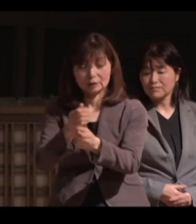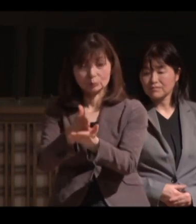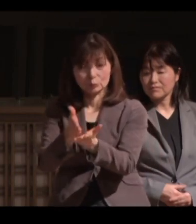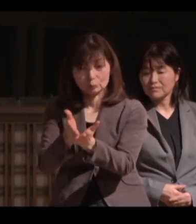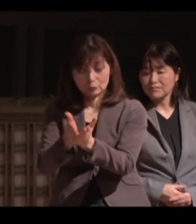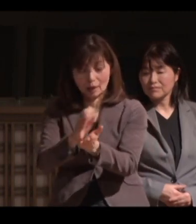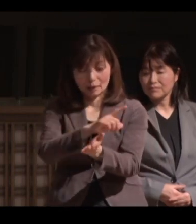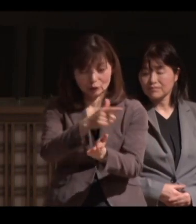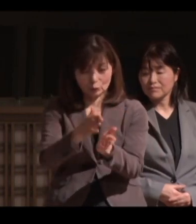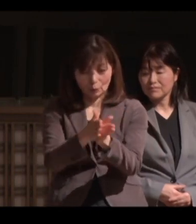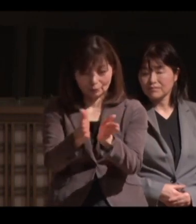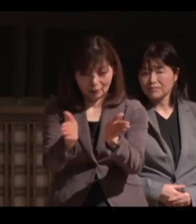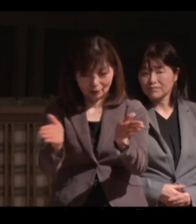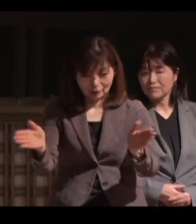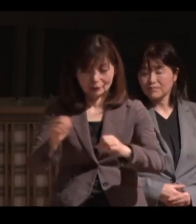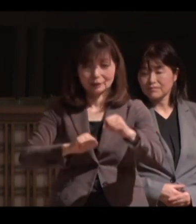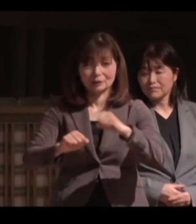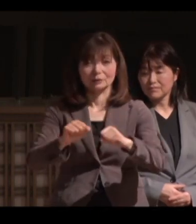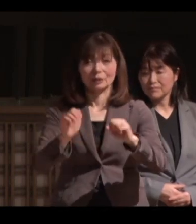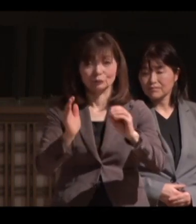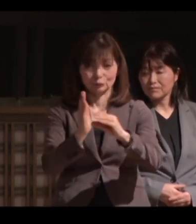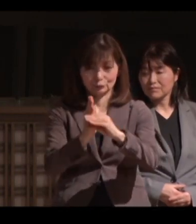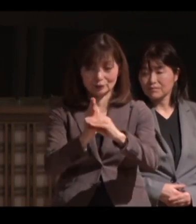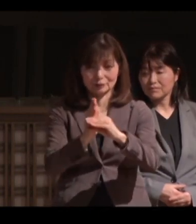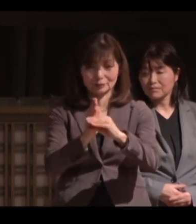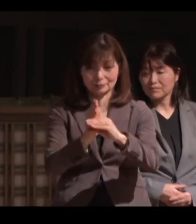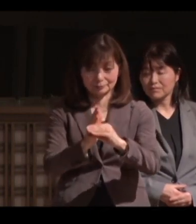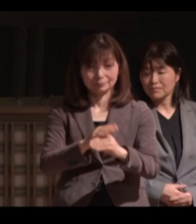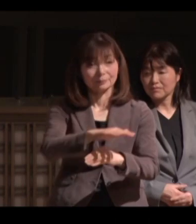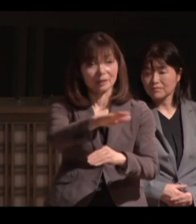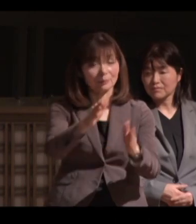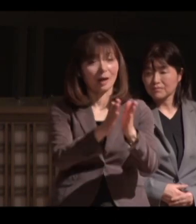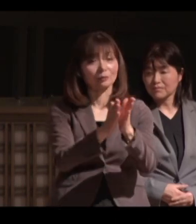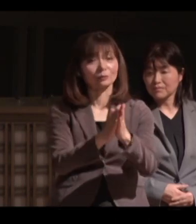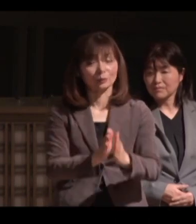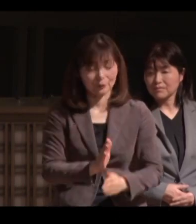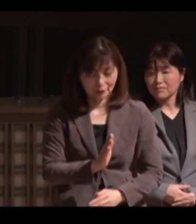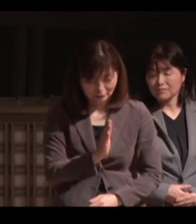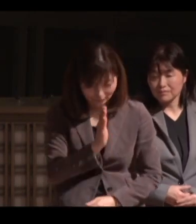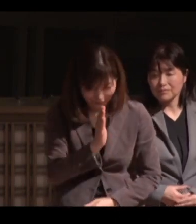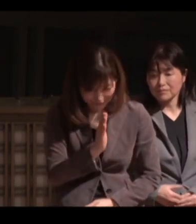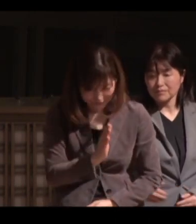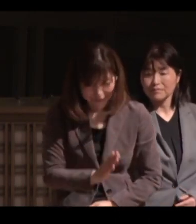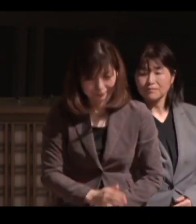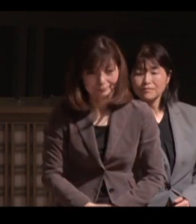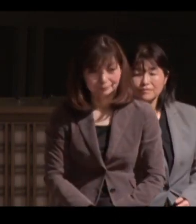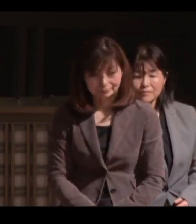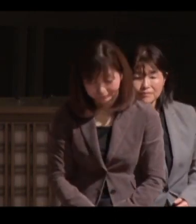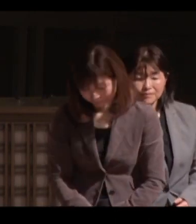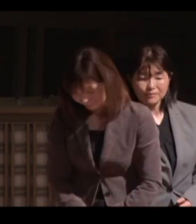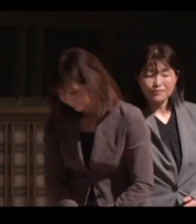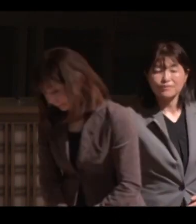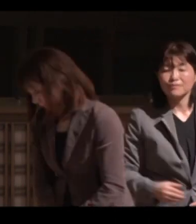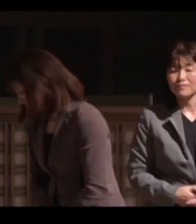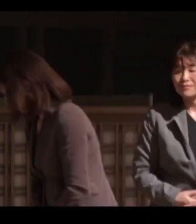など幅広くご活躍されていらっしゃいますそれでは皆様拍手でお迎えください